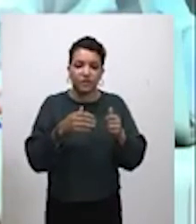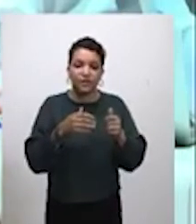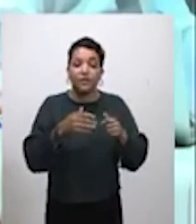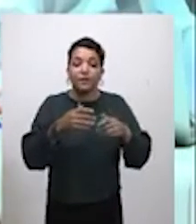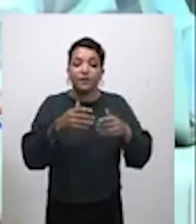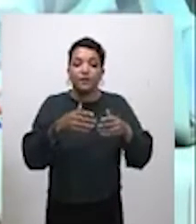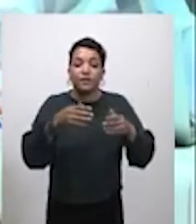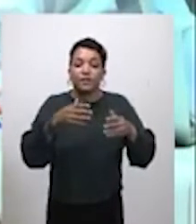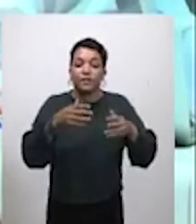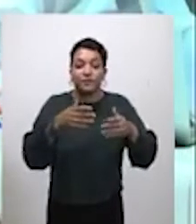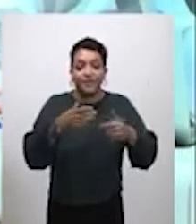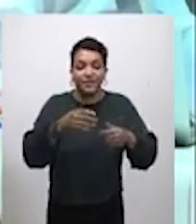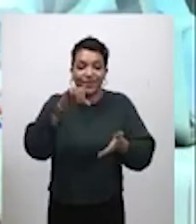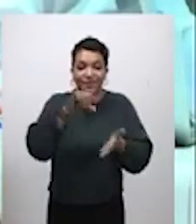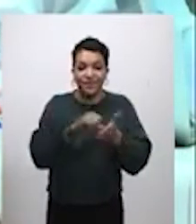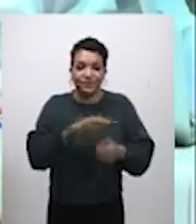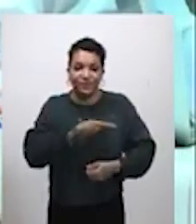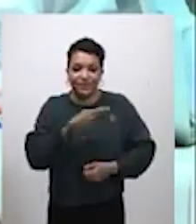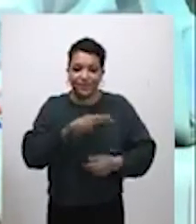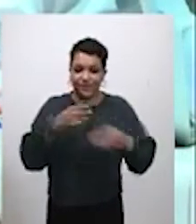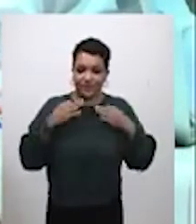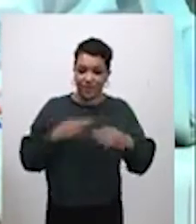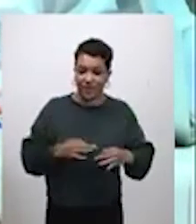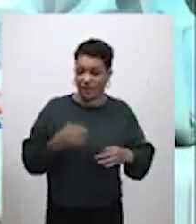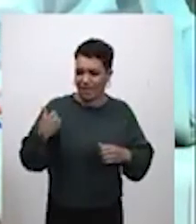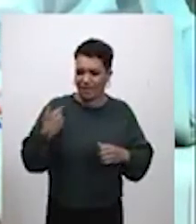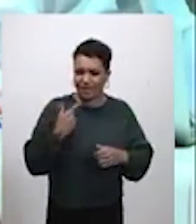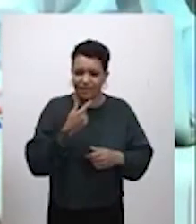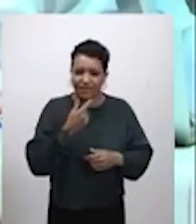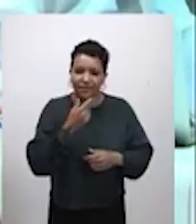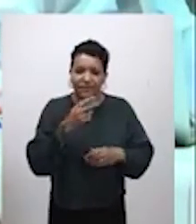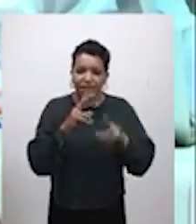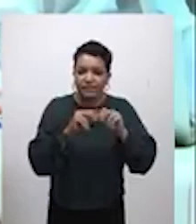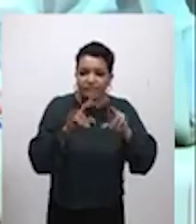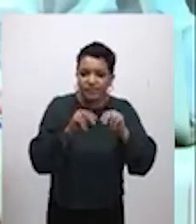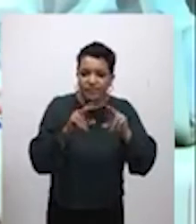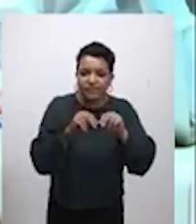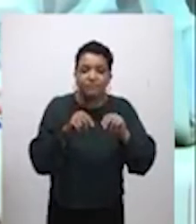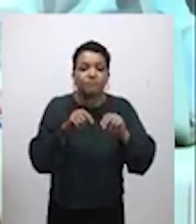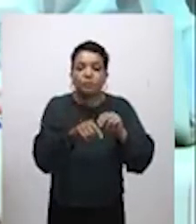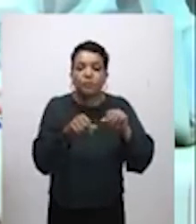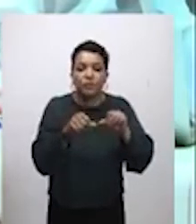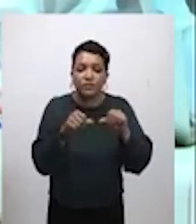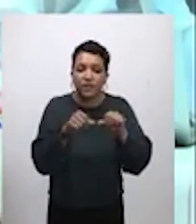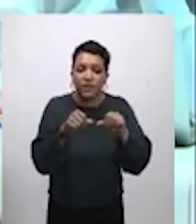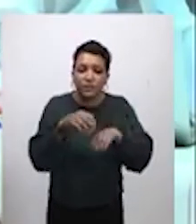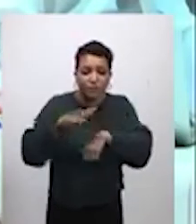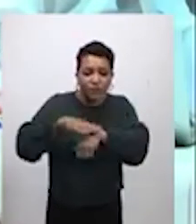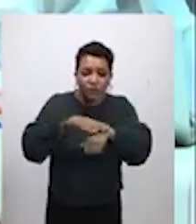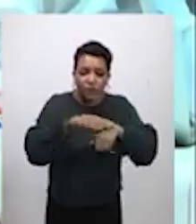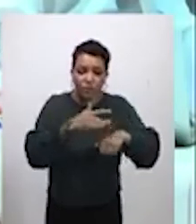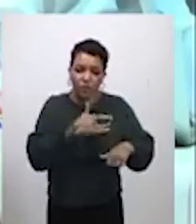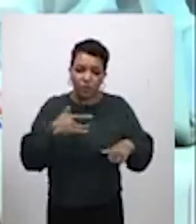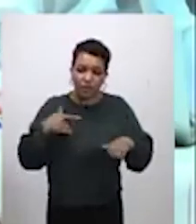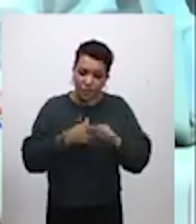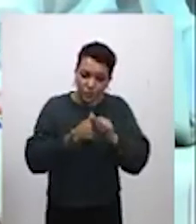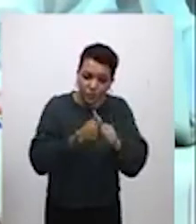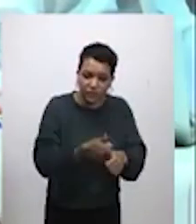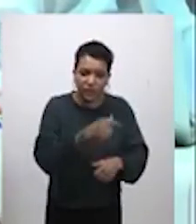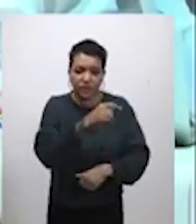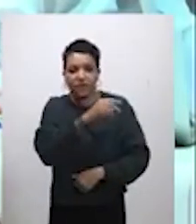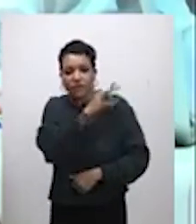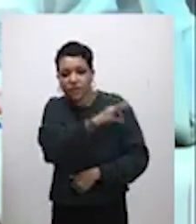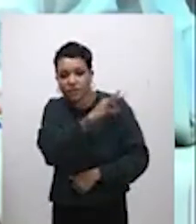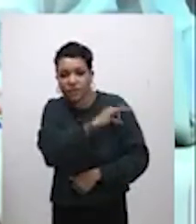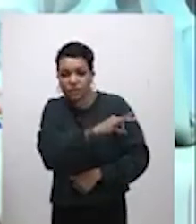centres médico-scolaires, j'en ai parlé tout à l'heure, qui assurent un accès à une prévention santé et un suivi et à une vaccination,